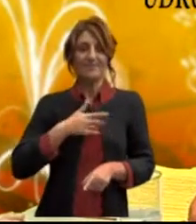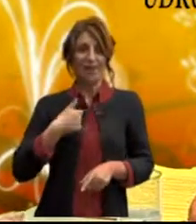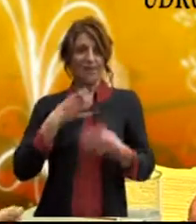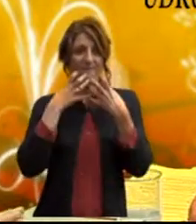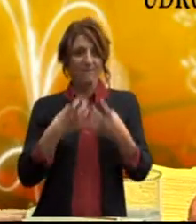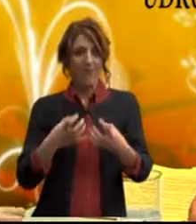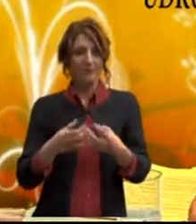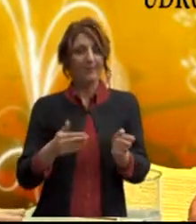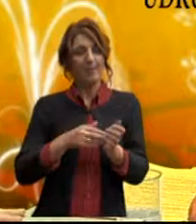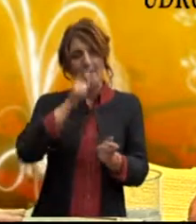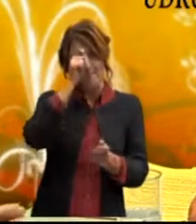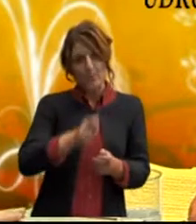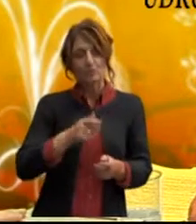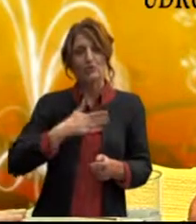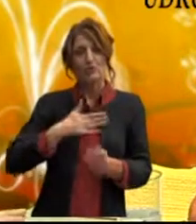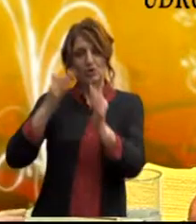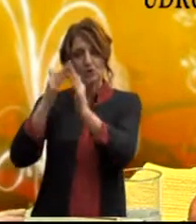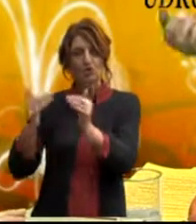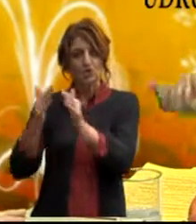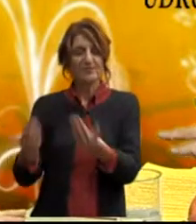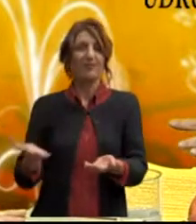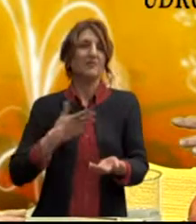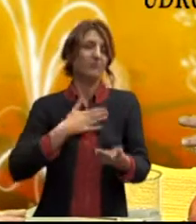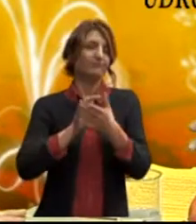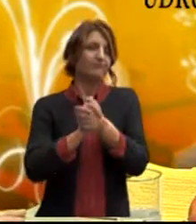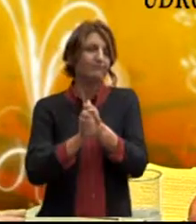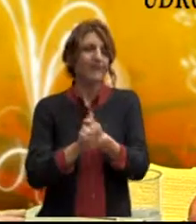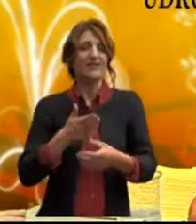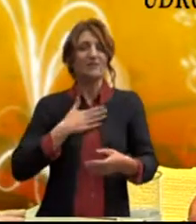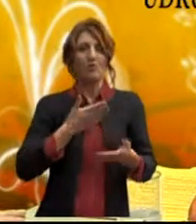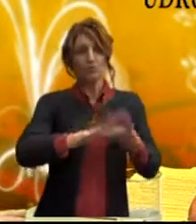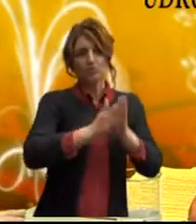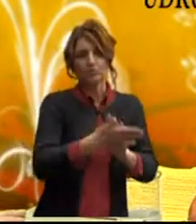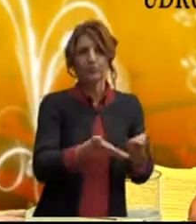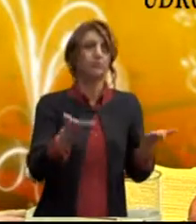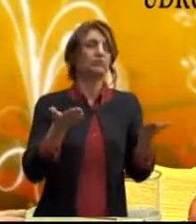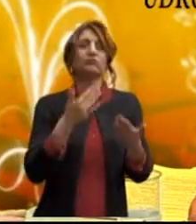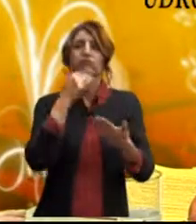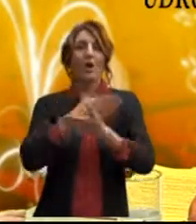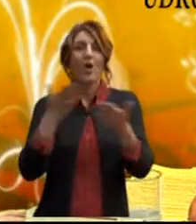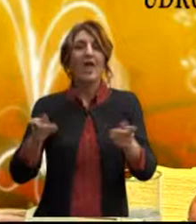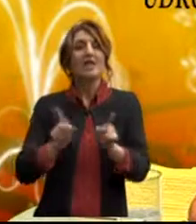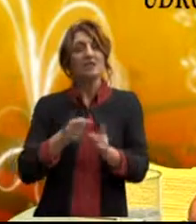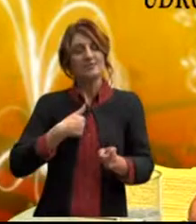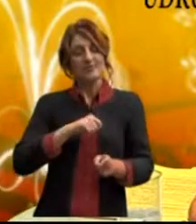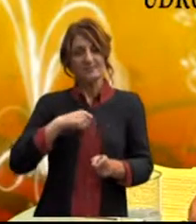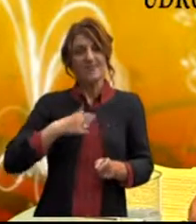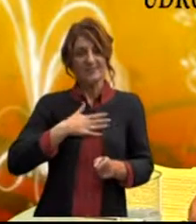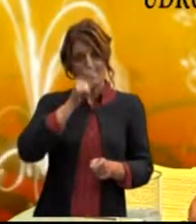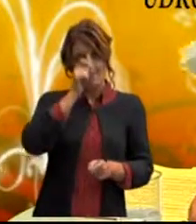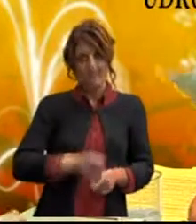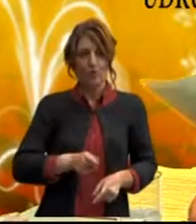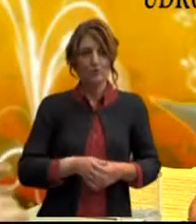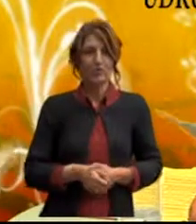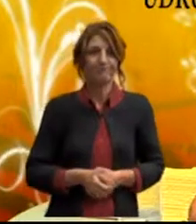Poštuj svog susjeda, svog druga, svog partnera, svog koga god, kao što bi ti volio da... Ovo poštovanje